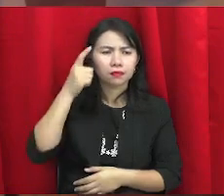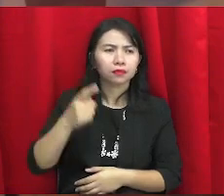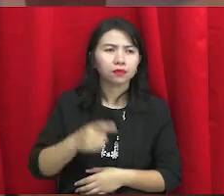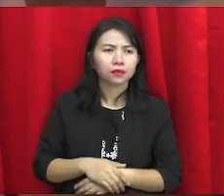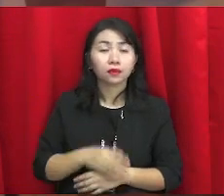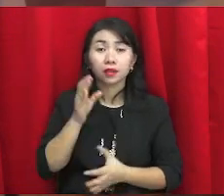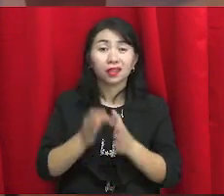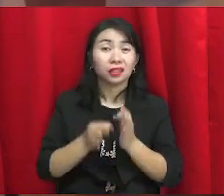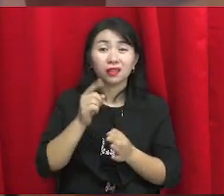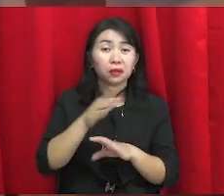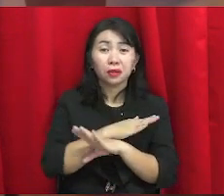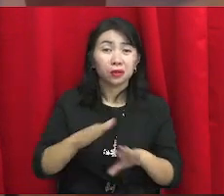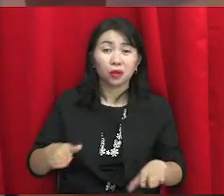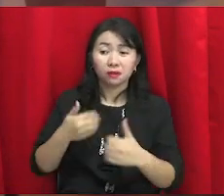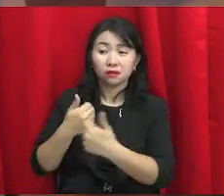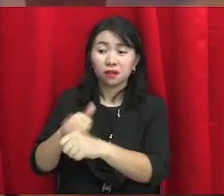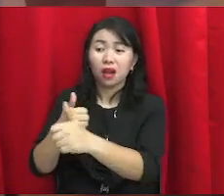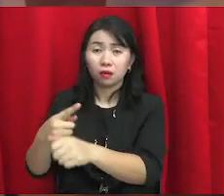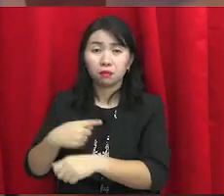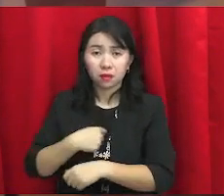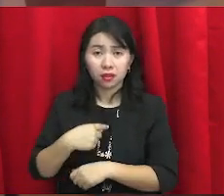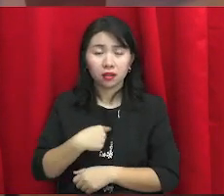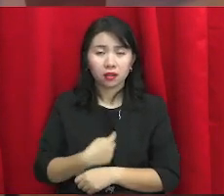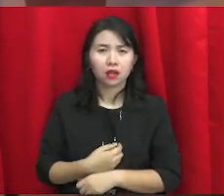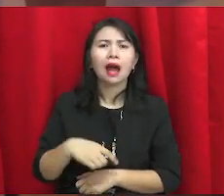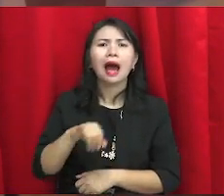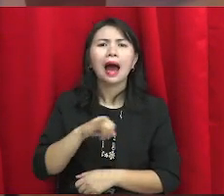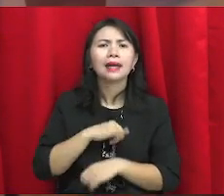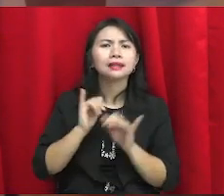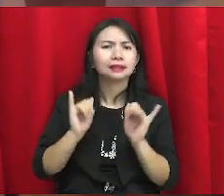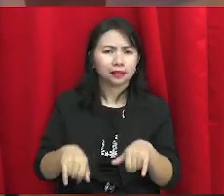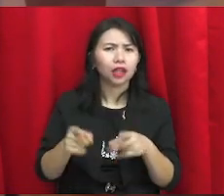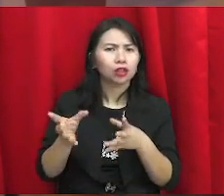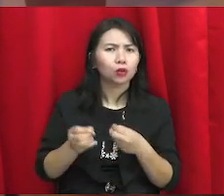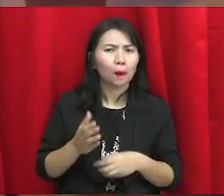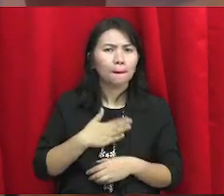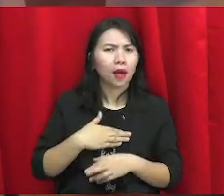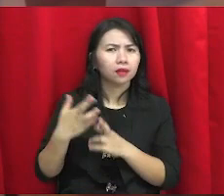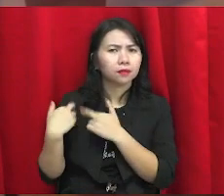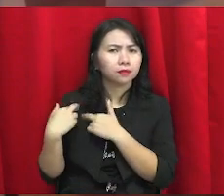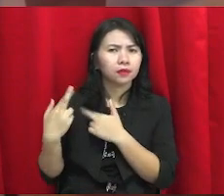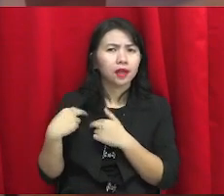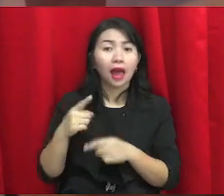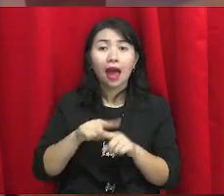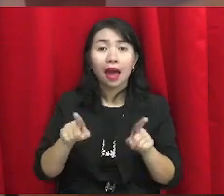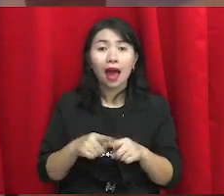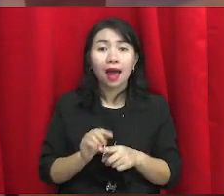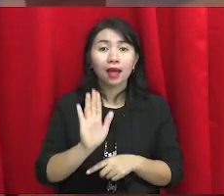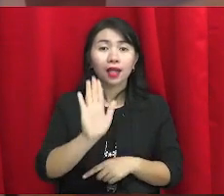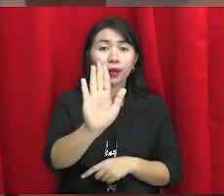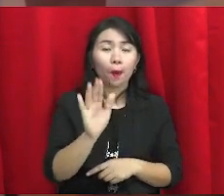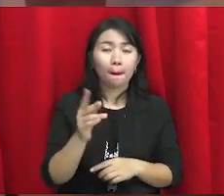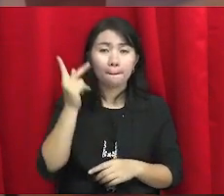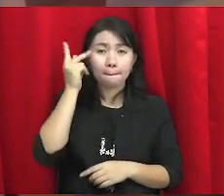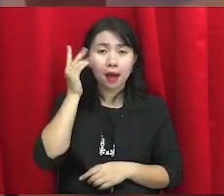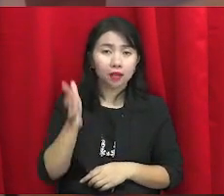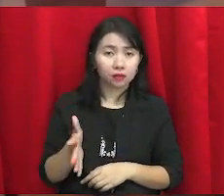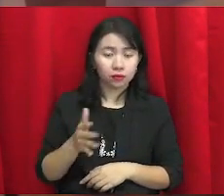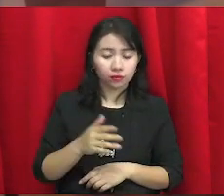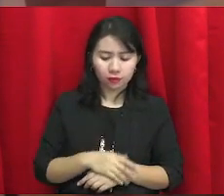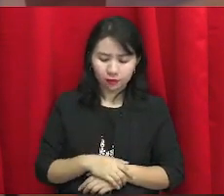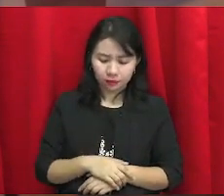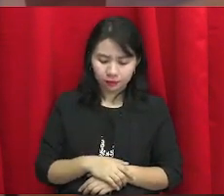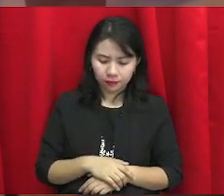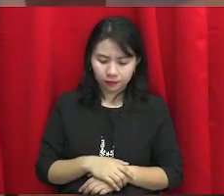ka sumunod sa akin, gagawin ko pa rin ang tungkulin ko sa iyo bilang Amen. Pastor. Yo. Amen, sir. Amen. Amen, sir.